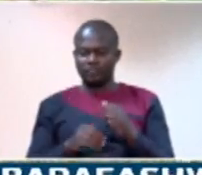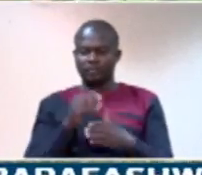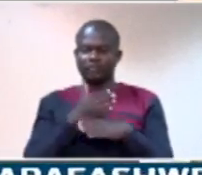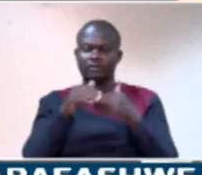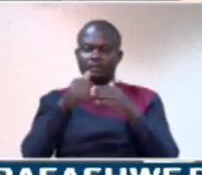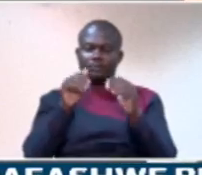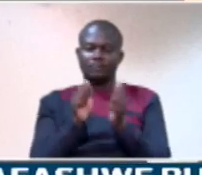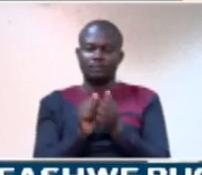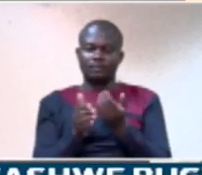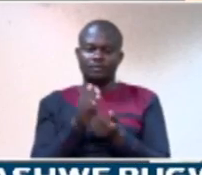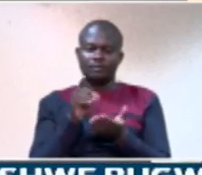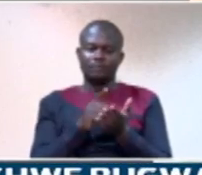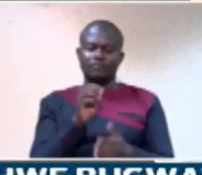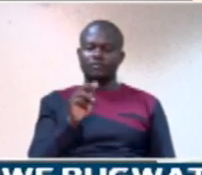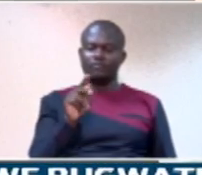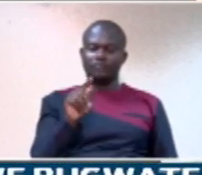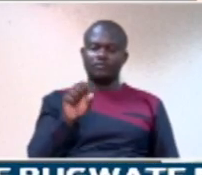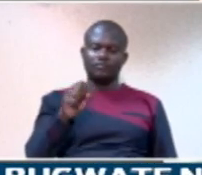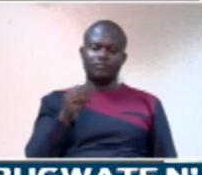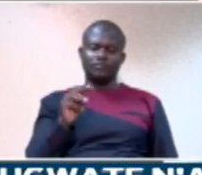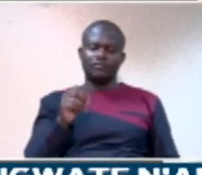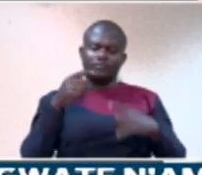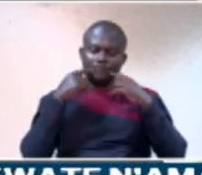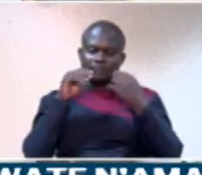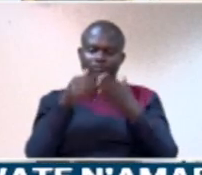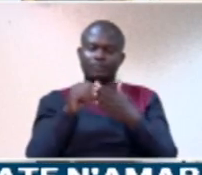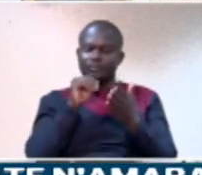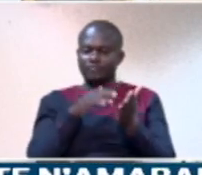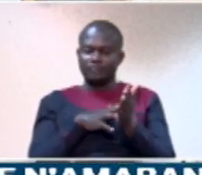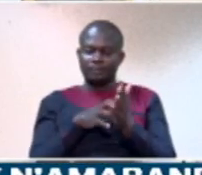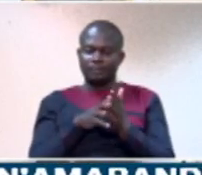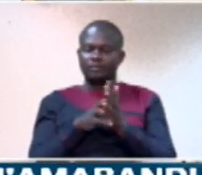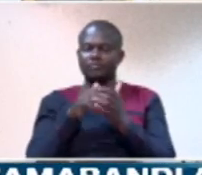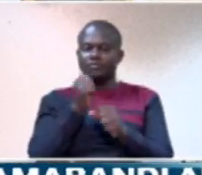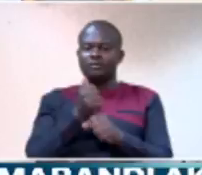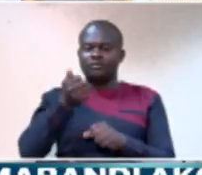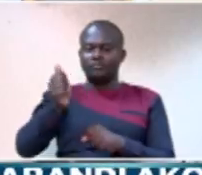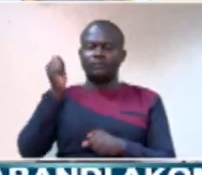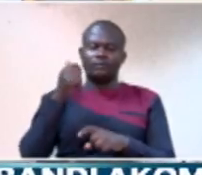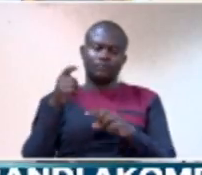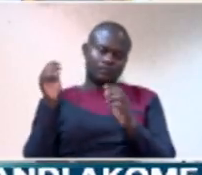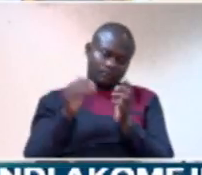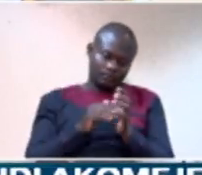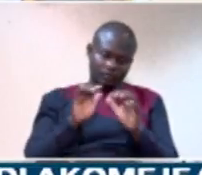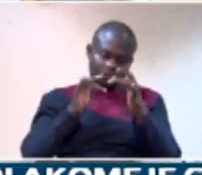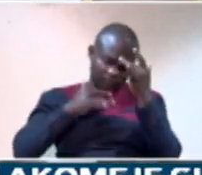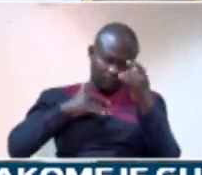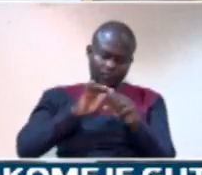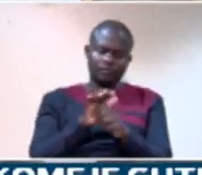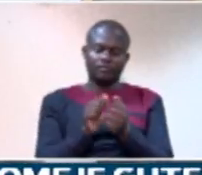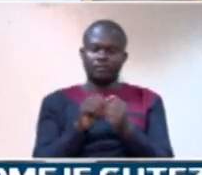Minisitiri w'ubuhinzi n'ubworozi Dr. Mukeshimana Geraldine asaba abahinzi kudacogora ku murimo bakora, ari nako birinda